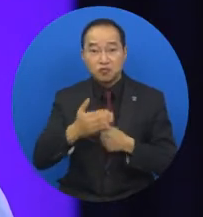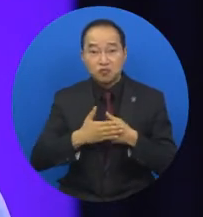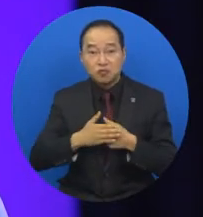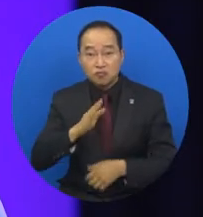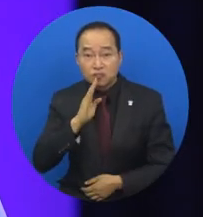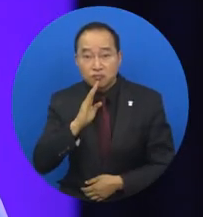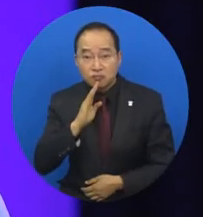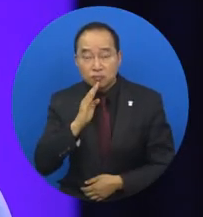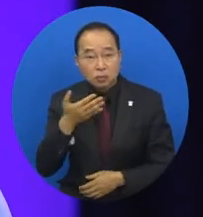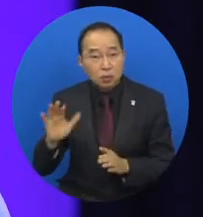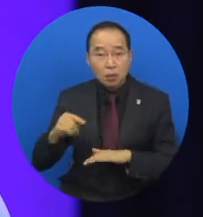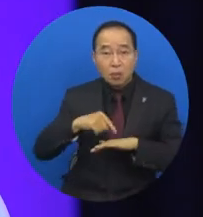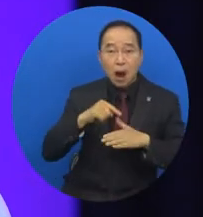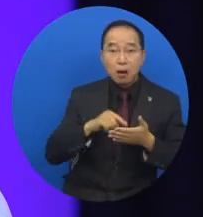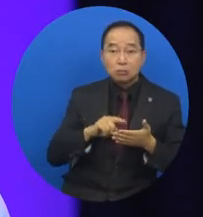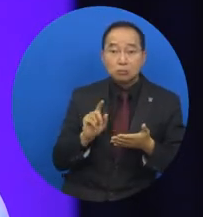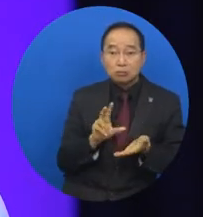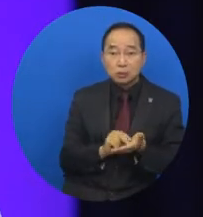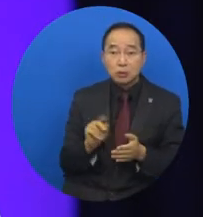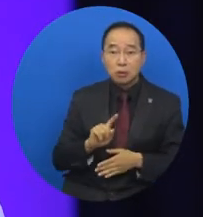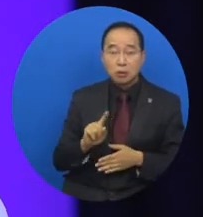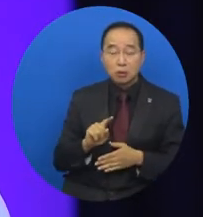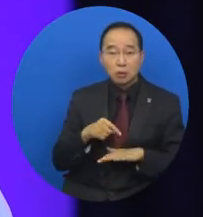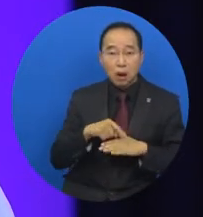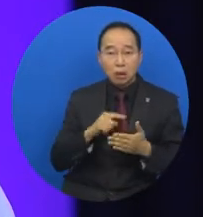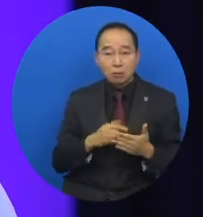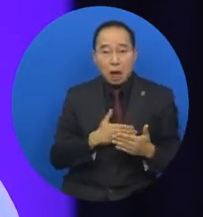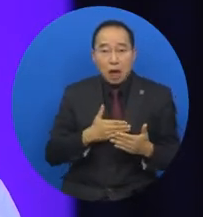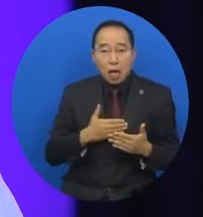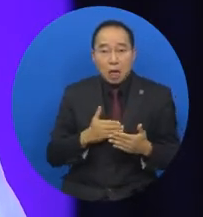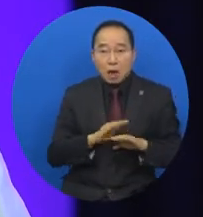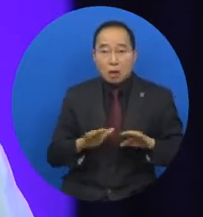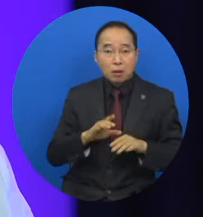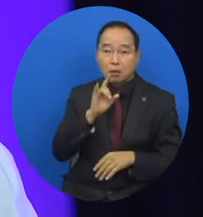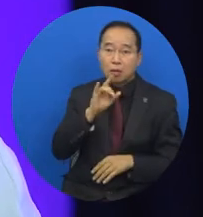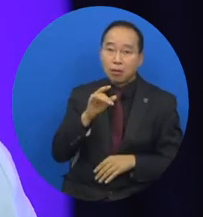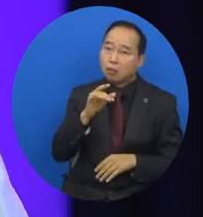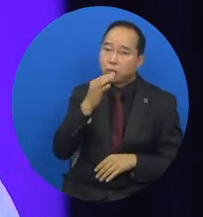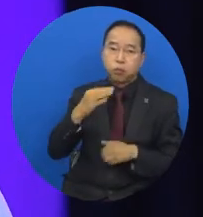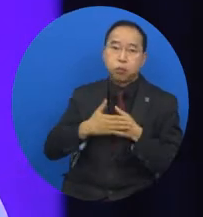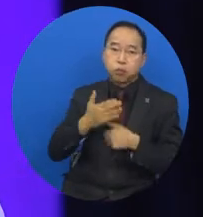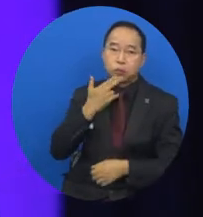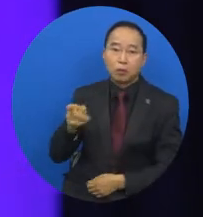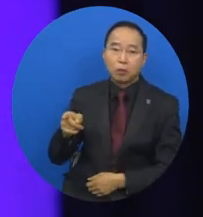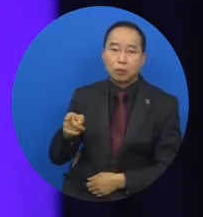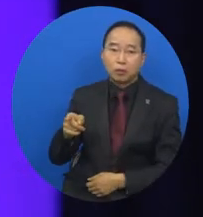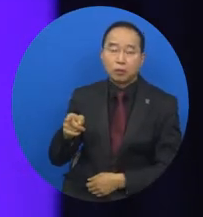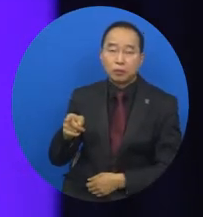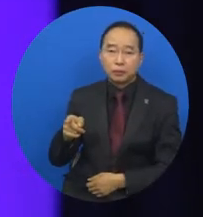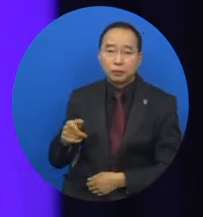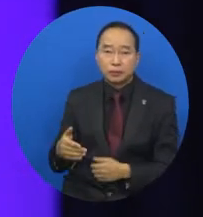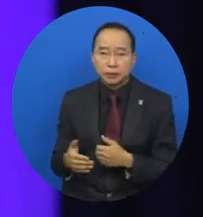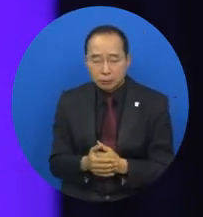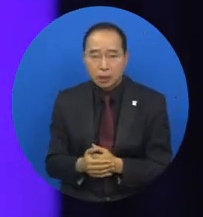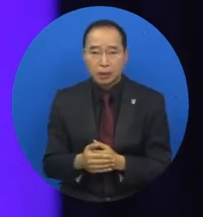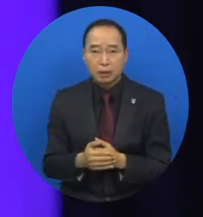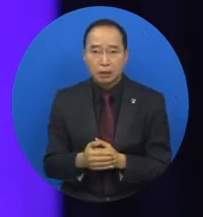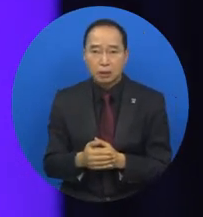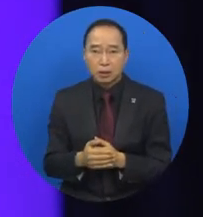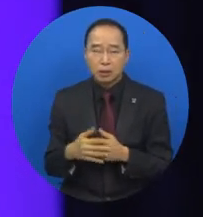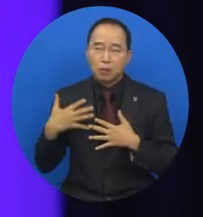효율적인 수단이었지만 저에게 다가오는 불안을 직면하고 그걸 해소하지는 못했던 것